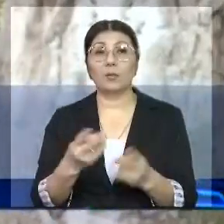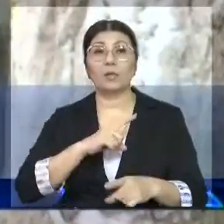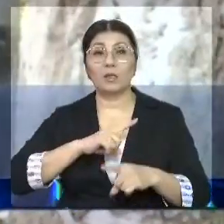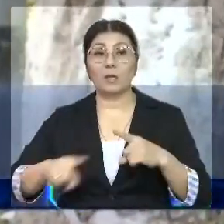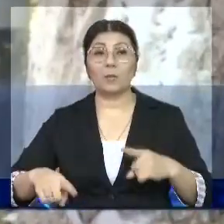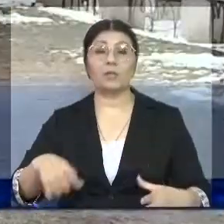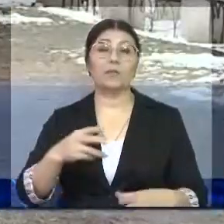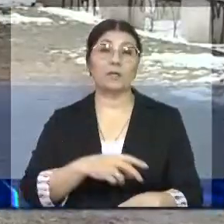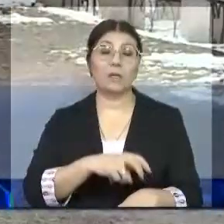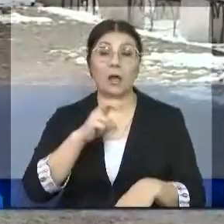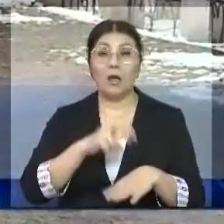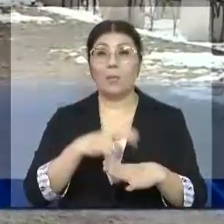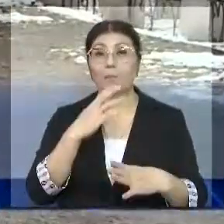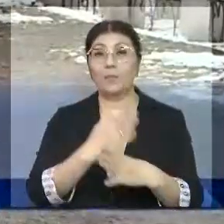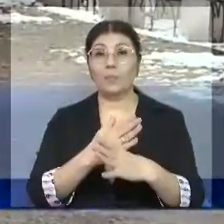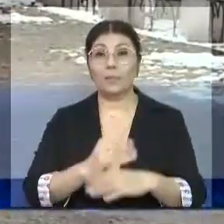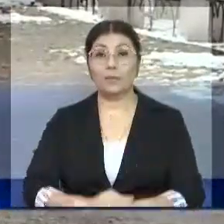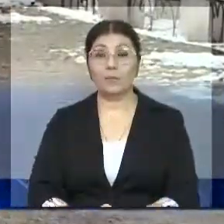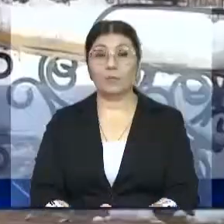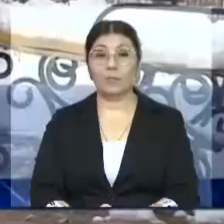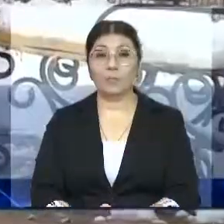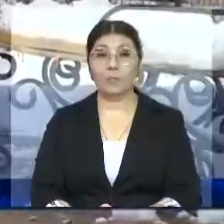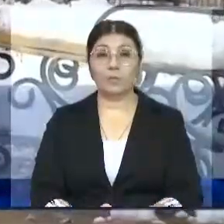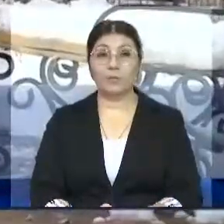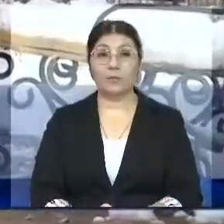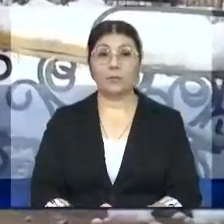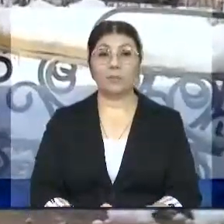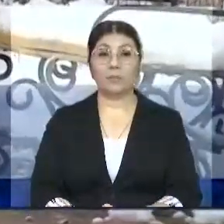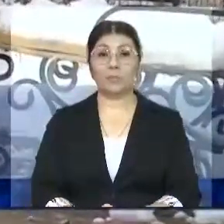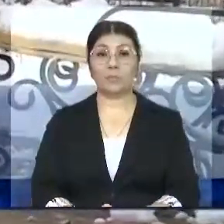срочно обратиться за медицинской помощью. Зарина Удба, Дожан Джасулан, телеканал Актубе.